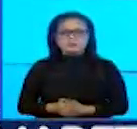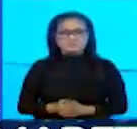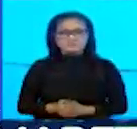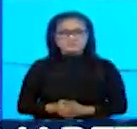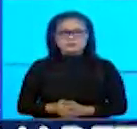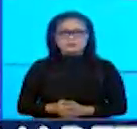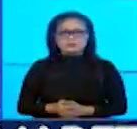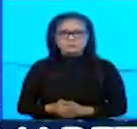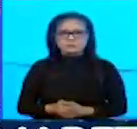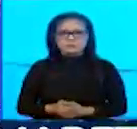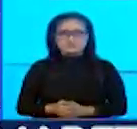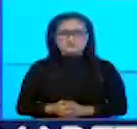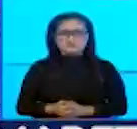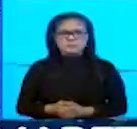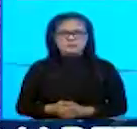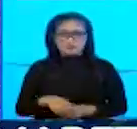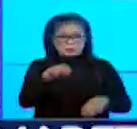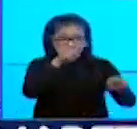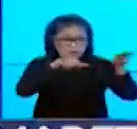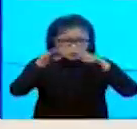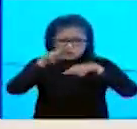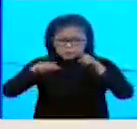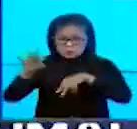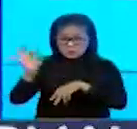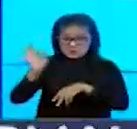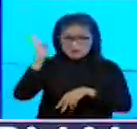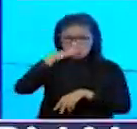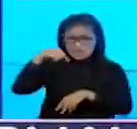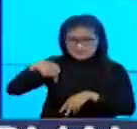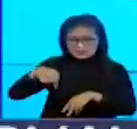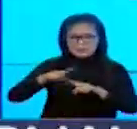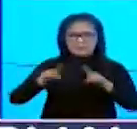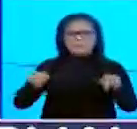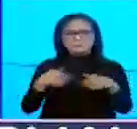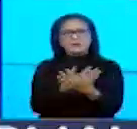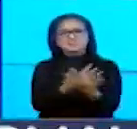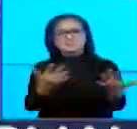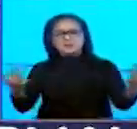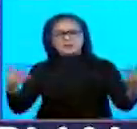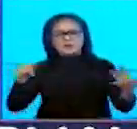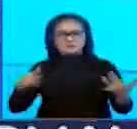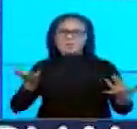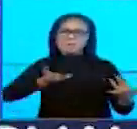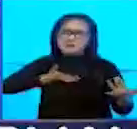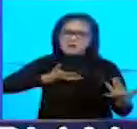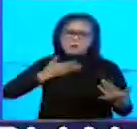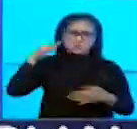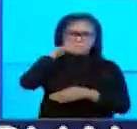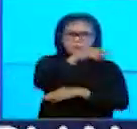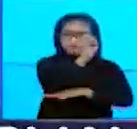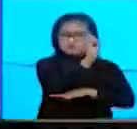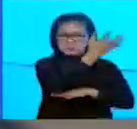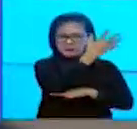juga operasi justisi ini tidak diadakan pada hari ini, meski demikian masyarakat yang menuju ke arah Puncak ini